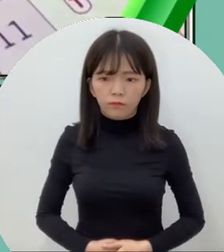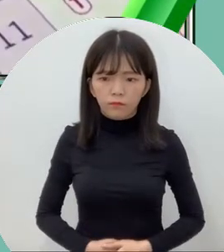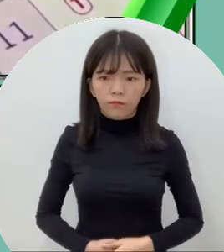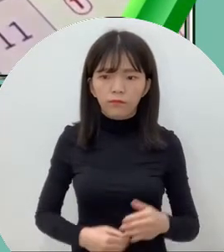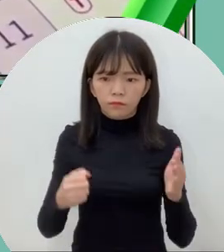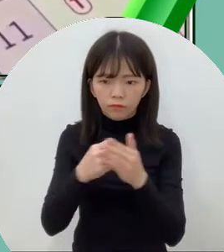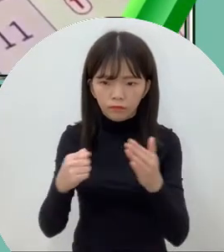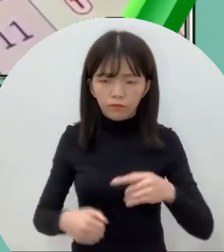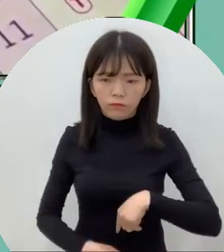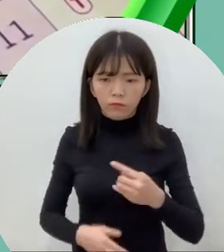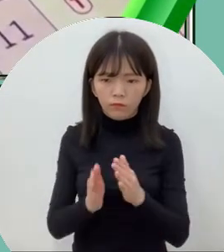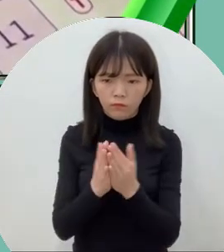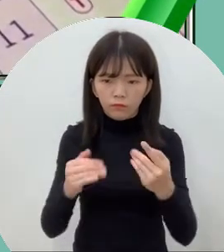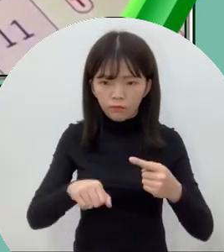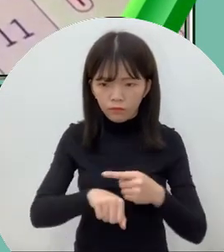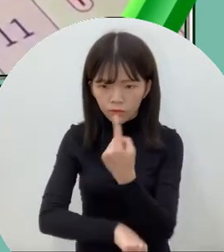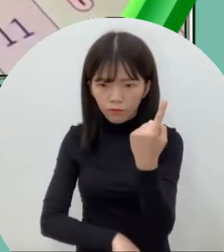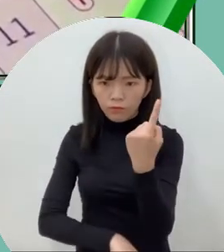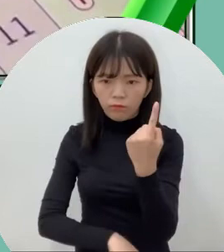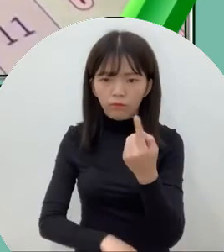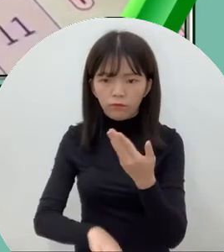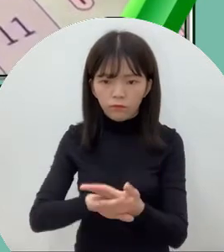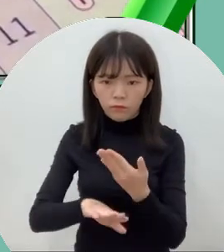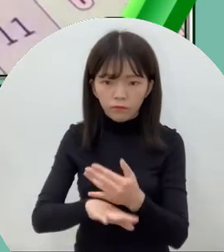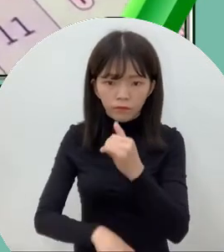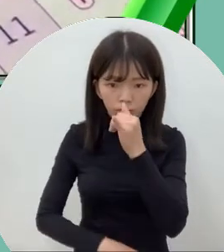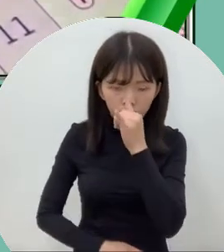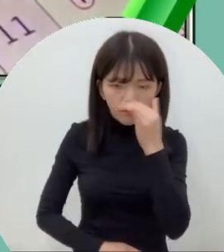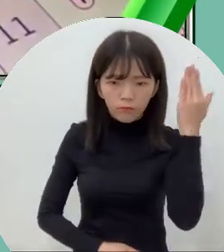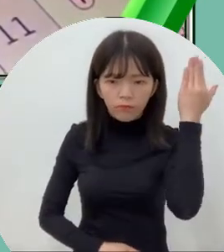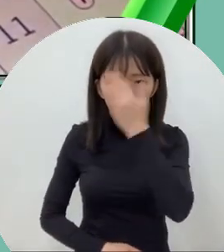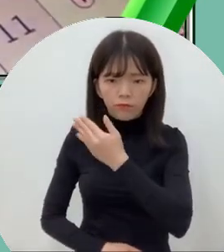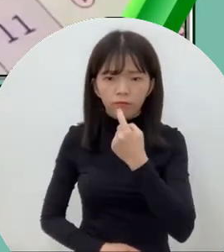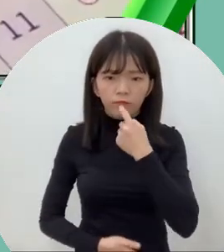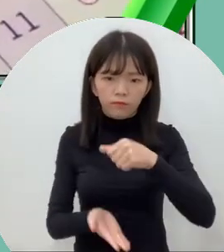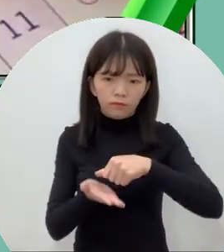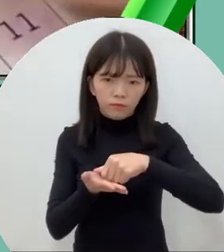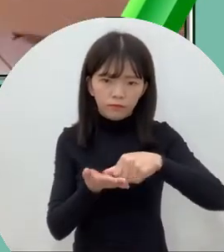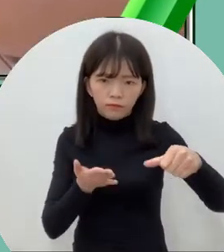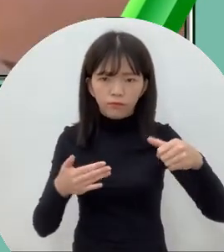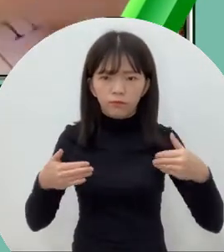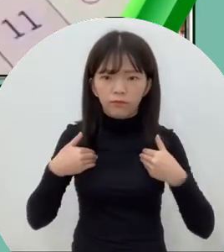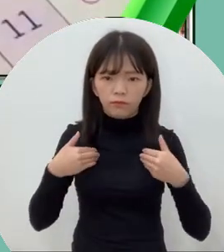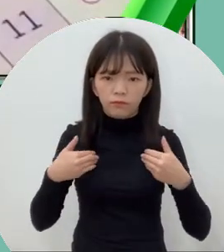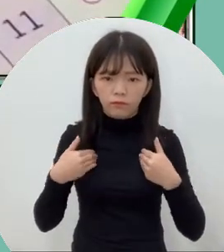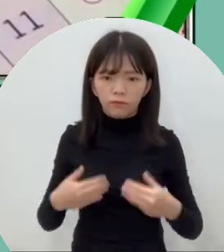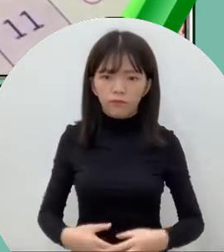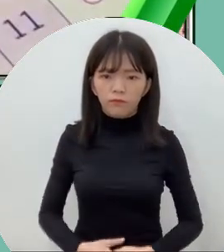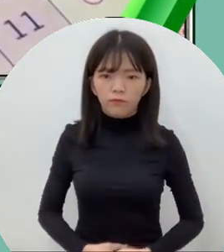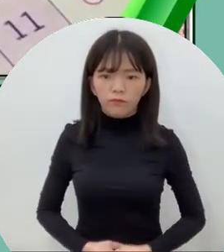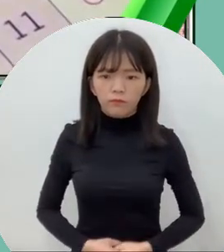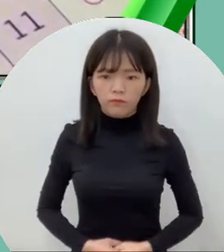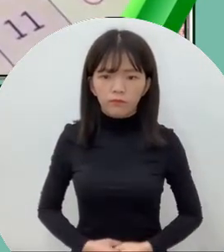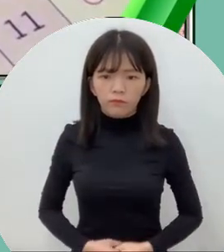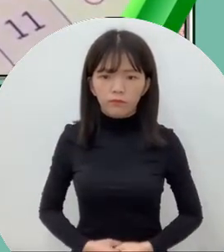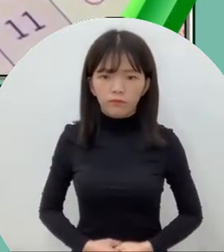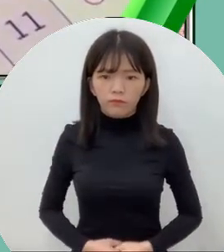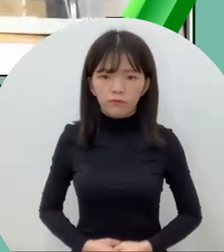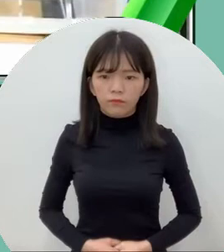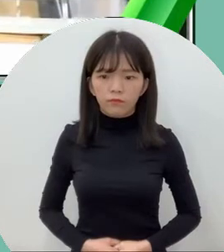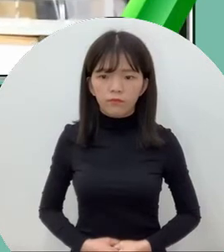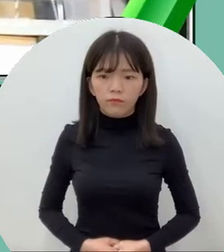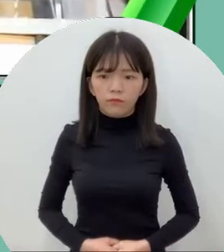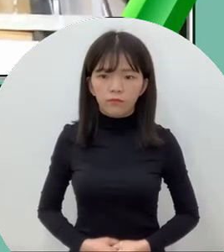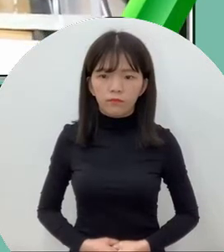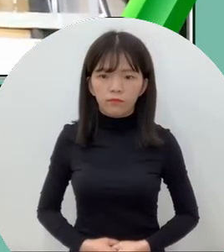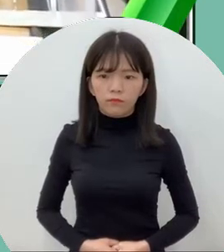따라서 자기가 표기한 곳 이외에 있는 흔적은 흰색 수정 테이프를 이용하여 반드시 깨끗이 지워야 합니다.